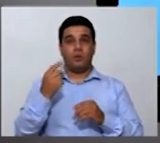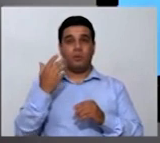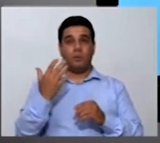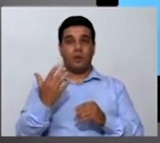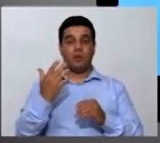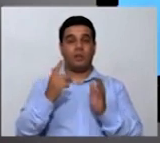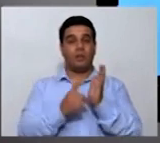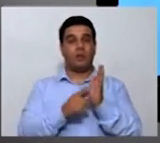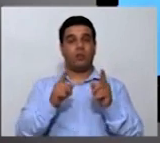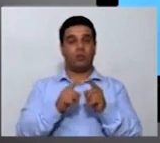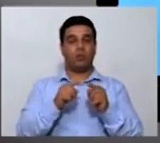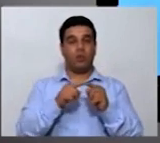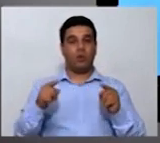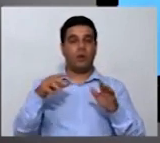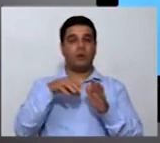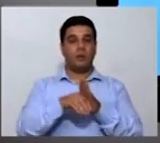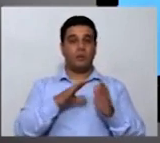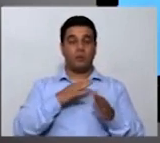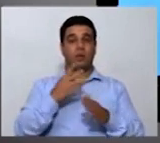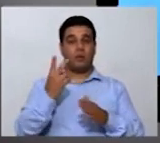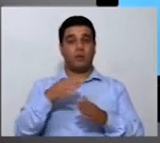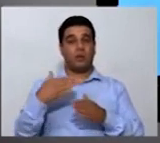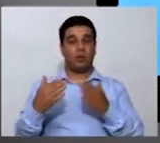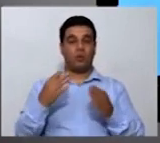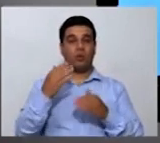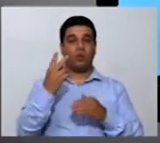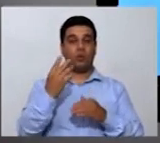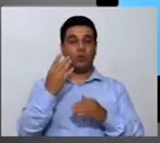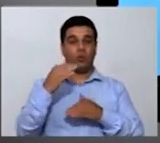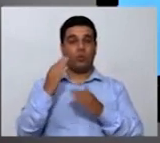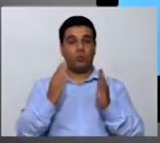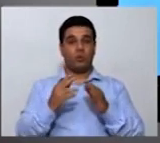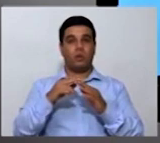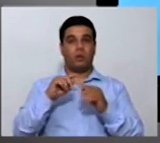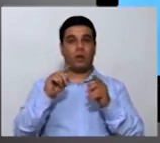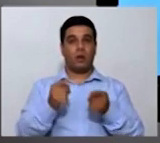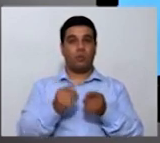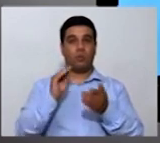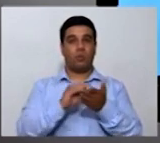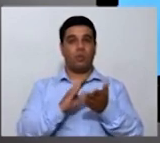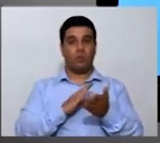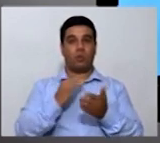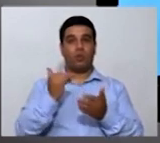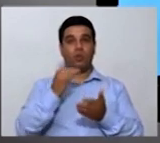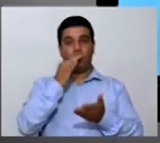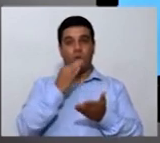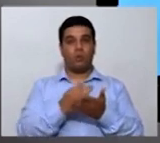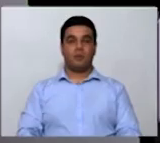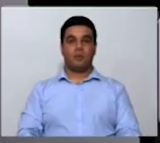ham, 7 ham bu oraliqqa kirdi. Ikkalasida ham to'rt burchak qabz qo'yiladi. Javobimiz 3-chi javob